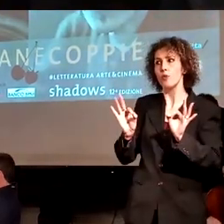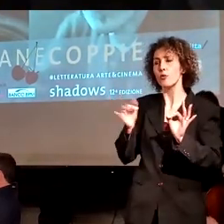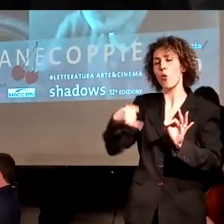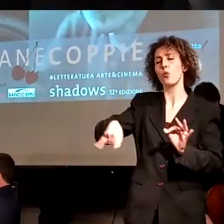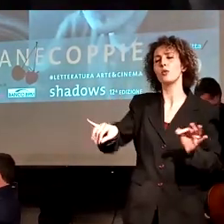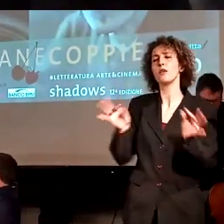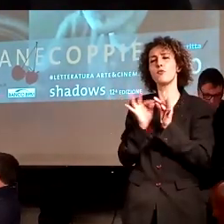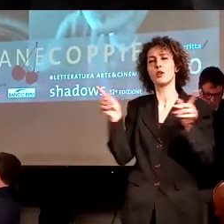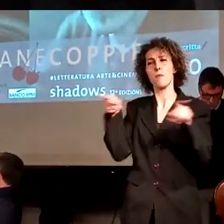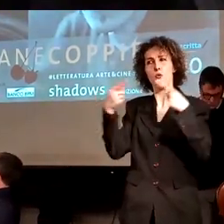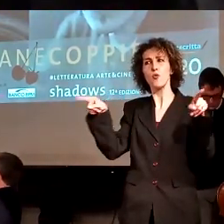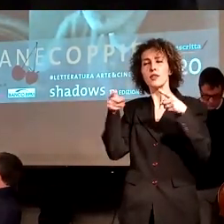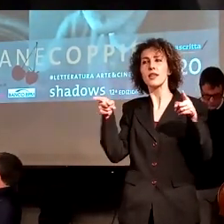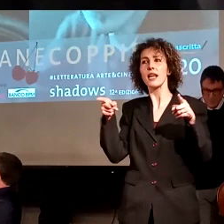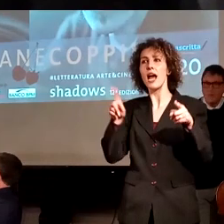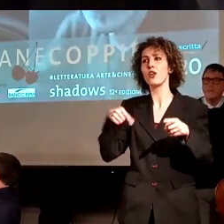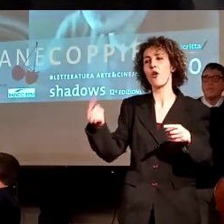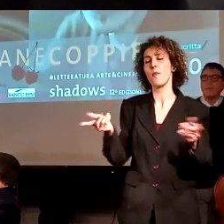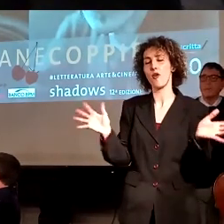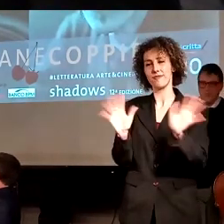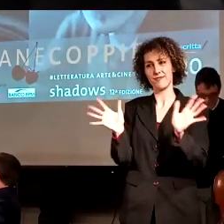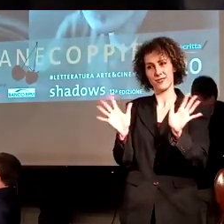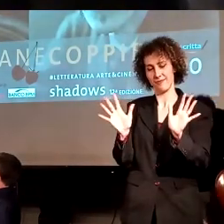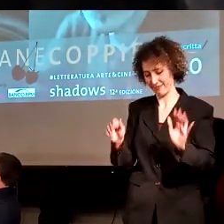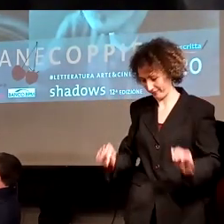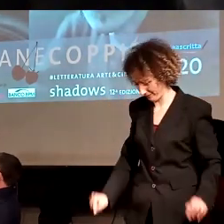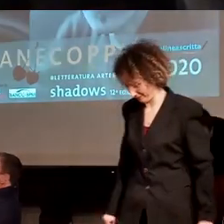la sezione cinematografica prima di salutarci